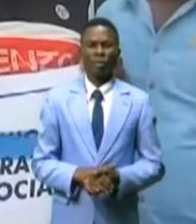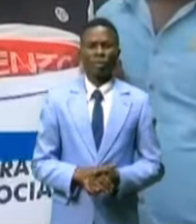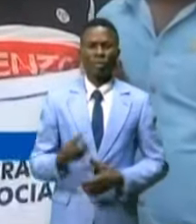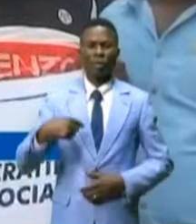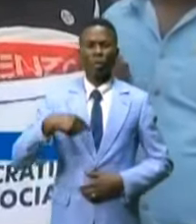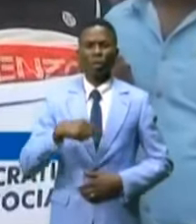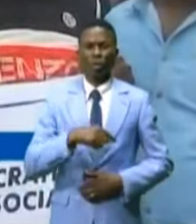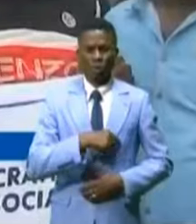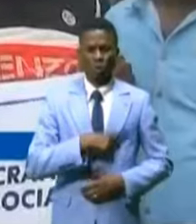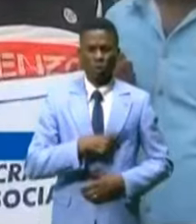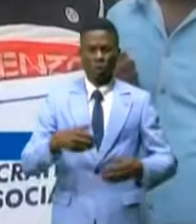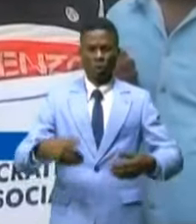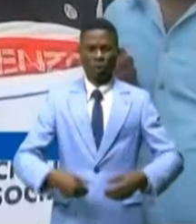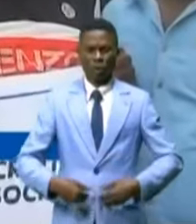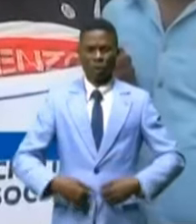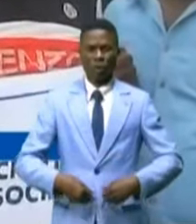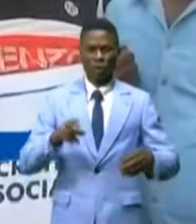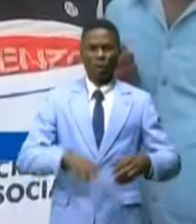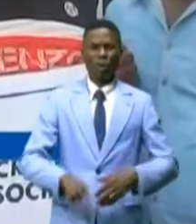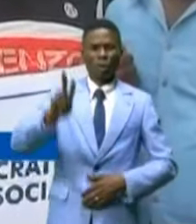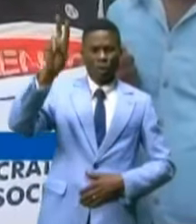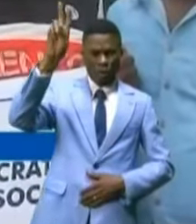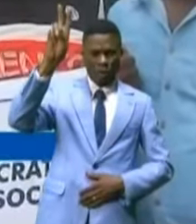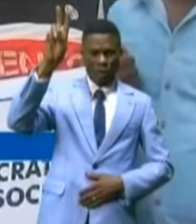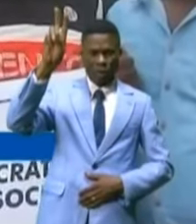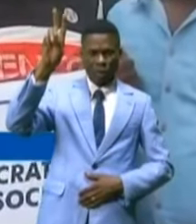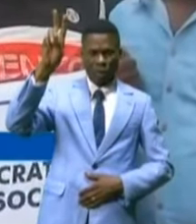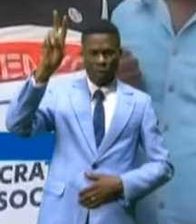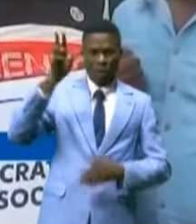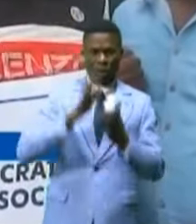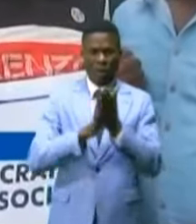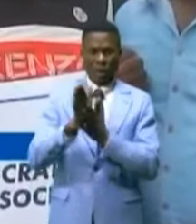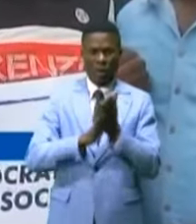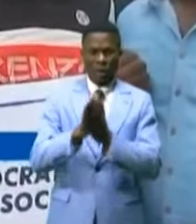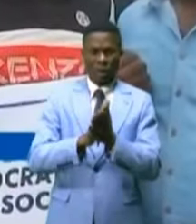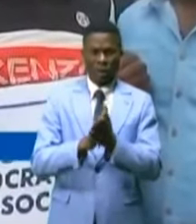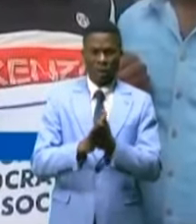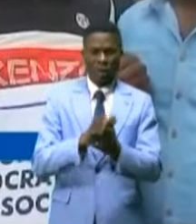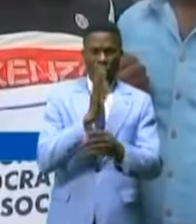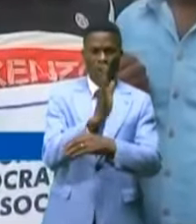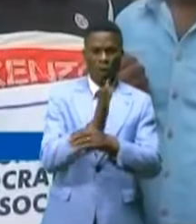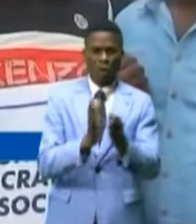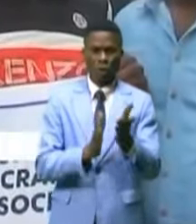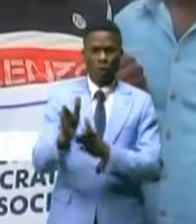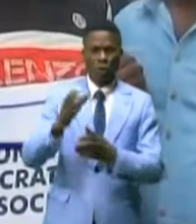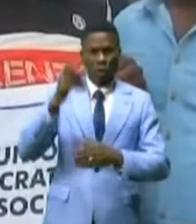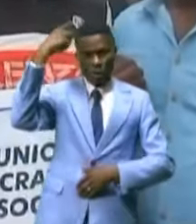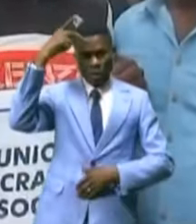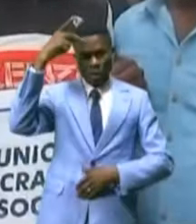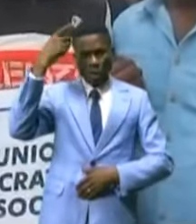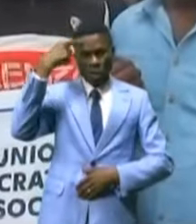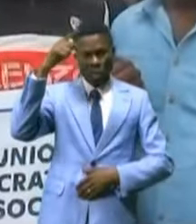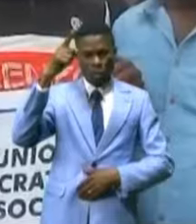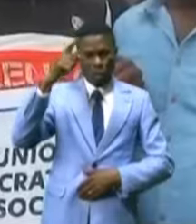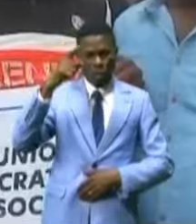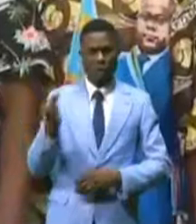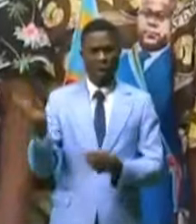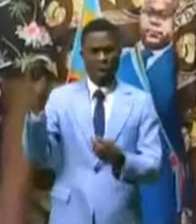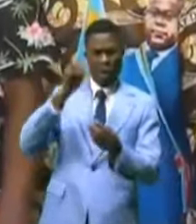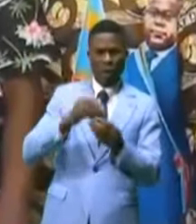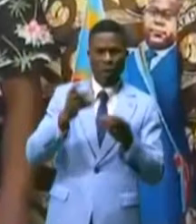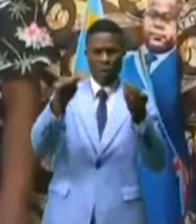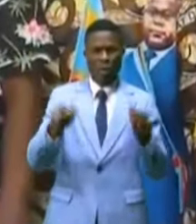Nous, la jeunesse de l'UDPS, concentrés sur l'impression des nouvelles orientations politiques pour assurer le renouvellement de la